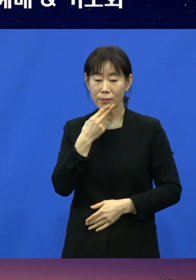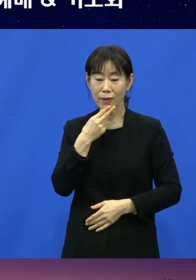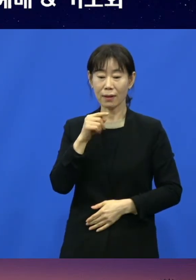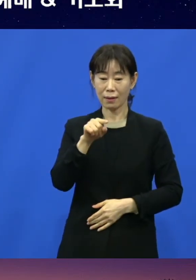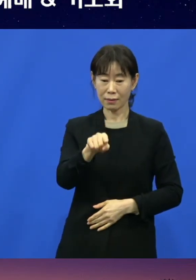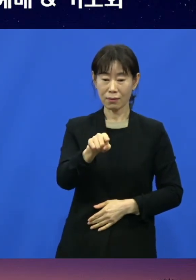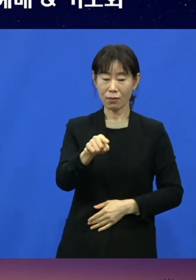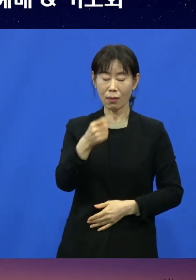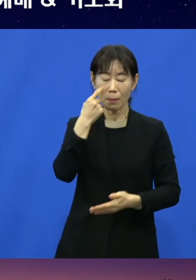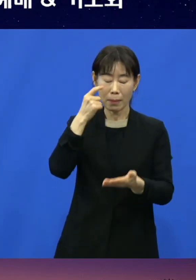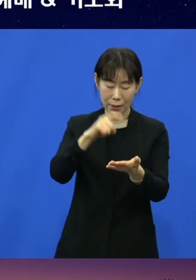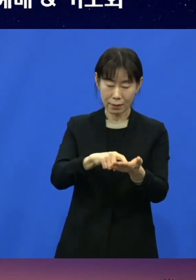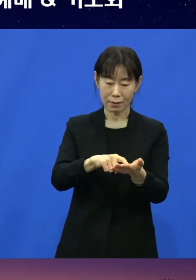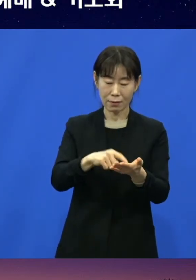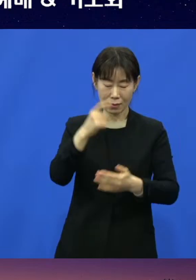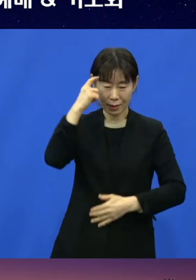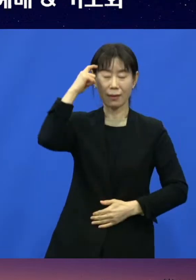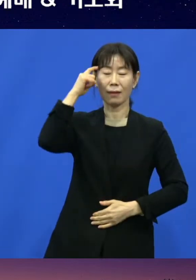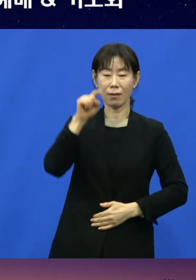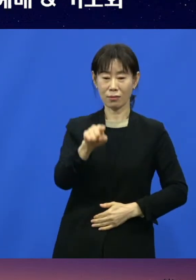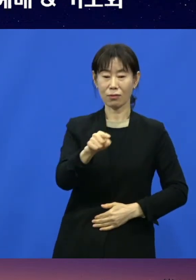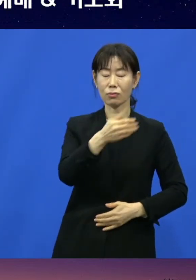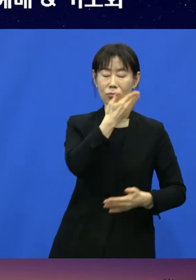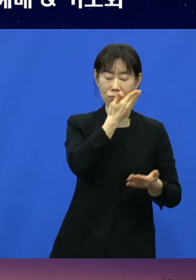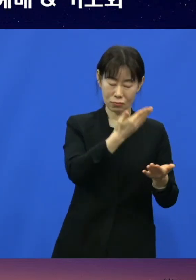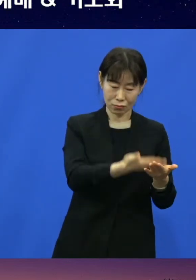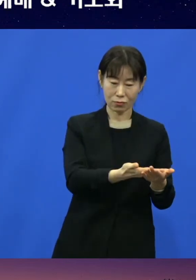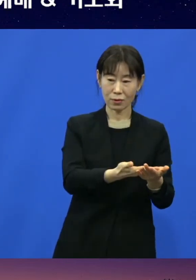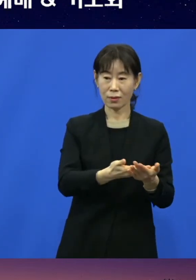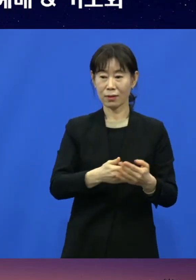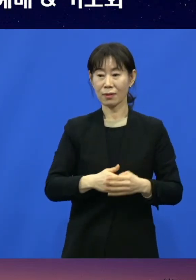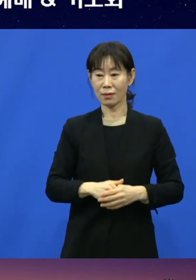때, 그게 진짜를 발견한 거 아니겠어요?